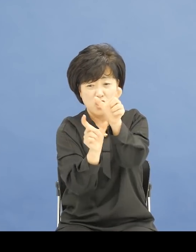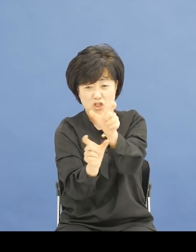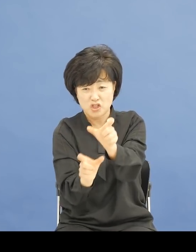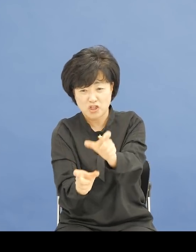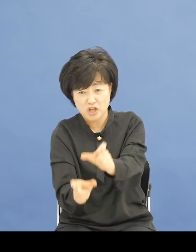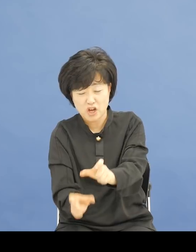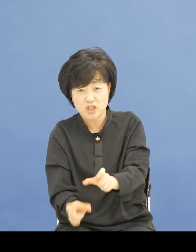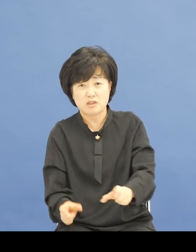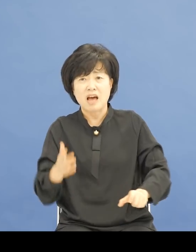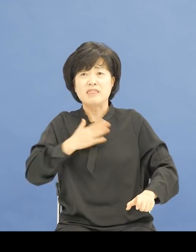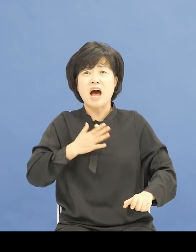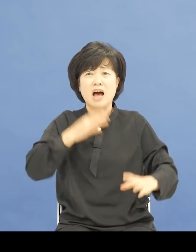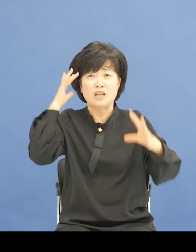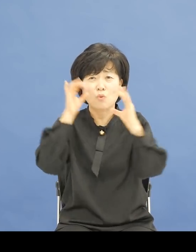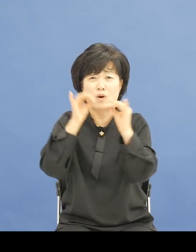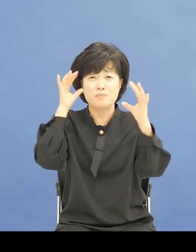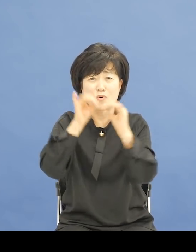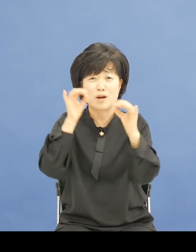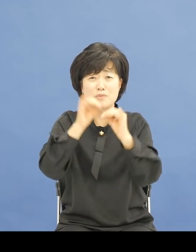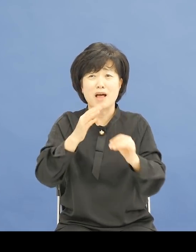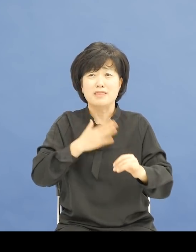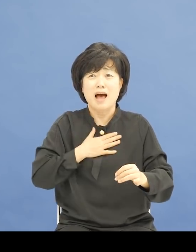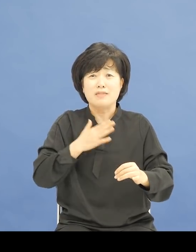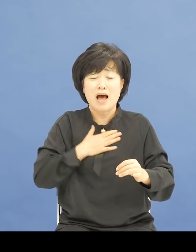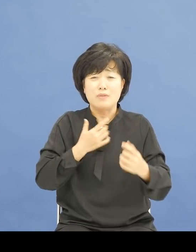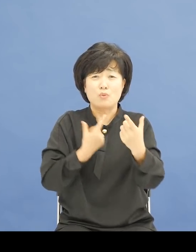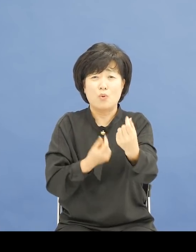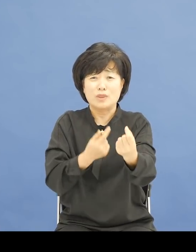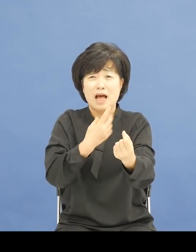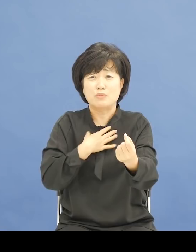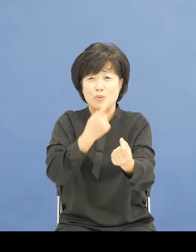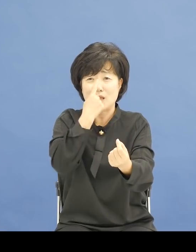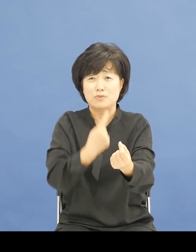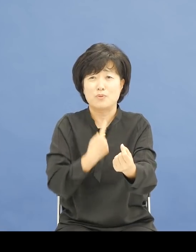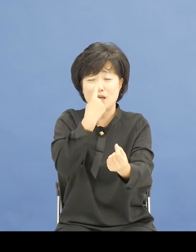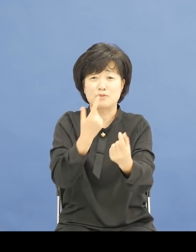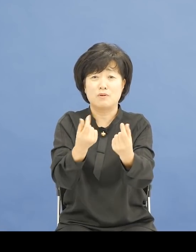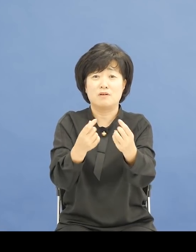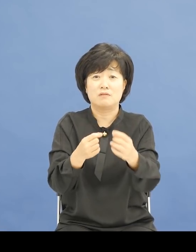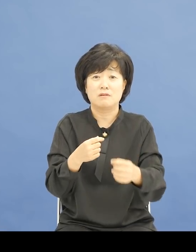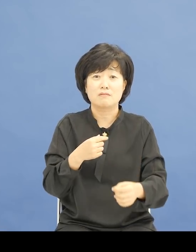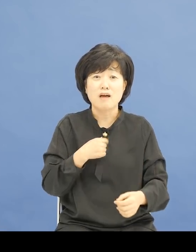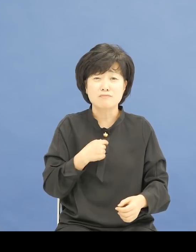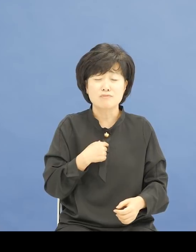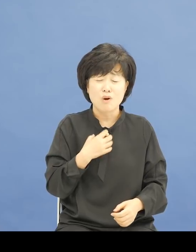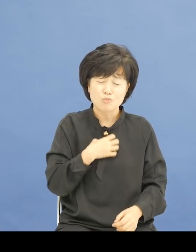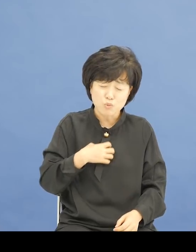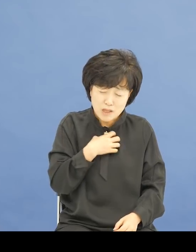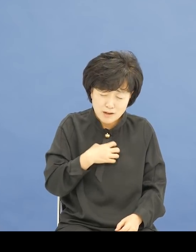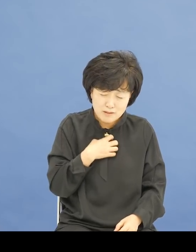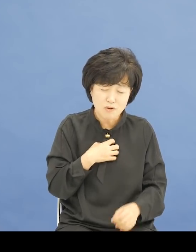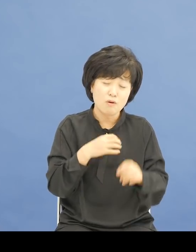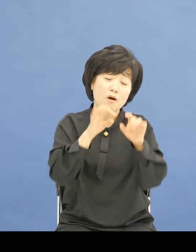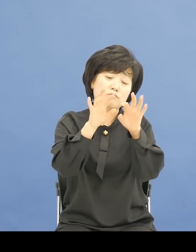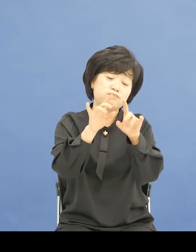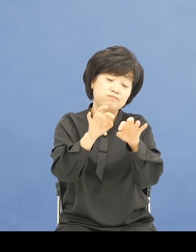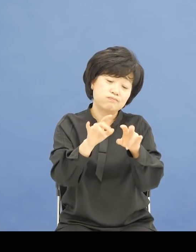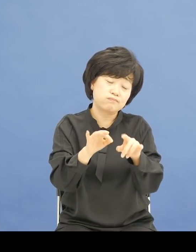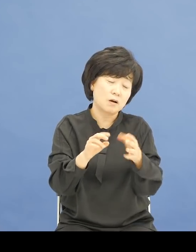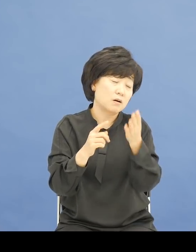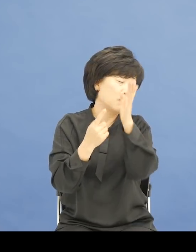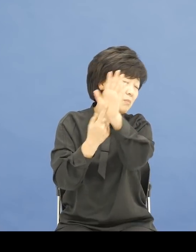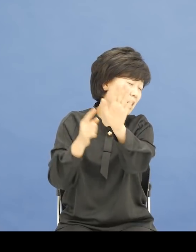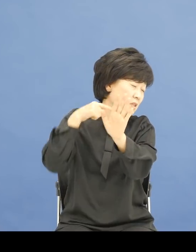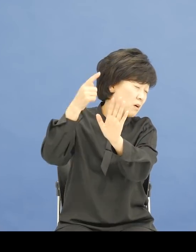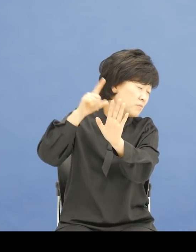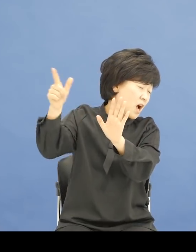다 내 얘기 하고 난리가 나버린 겁니다. 저는 그냥 제 얘기 그냥 올린 건데 예. 속상해서 그냥 올렸는 푸념한 건데.